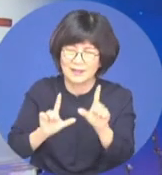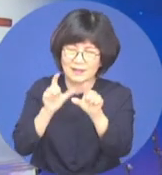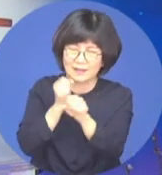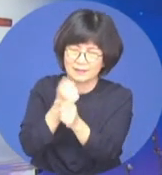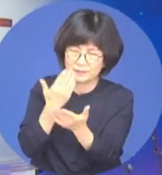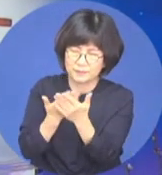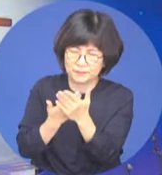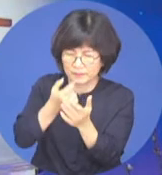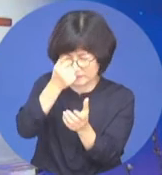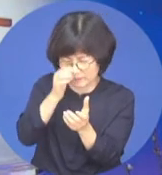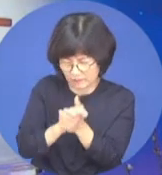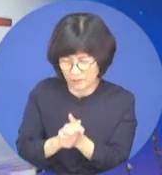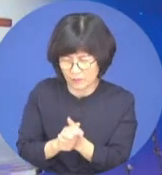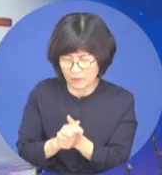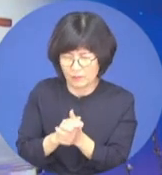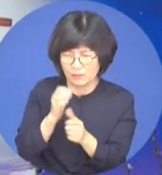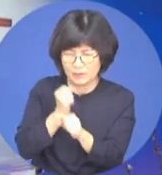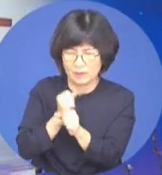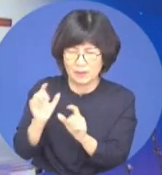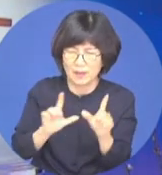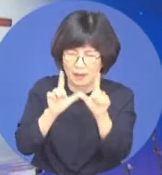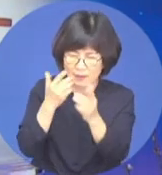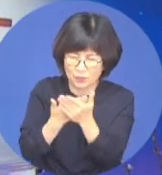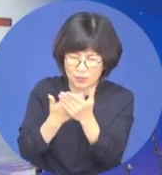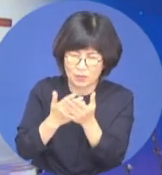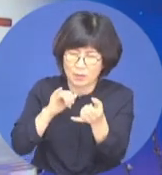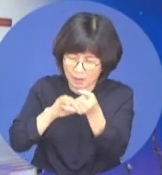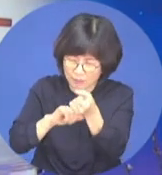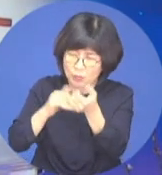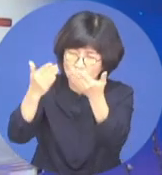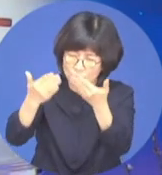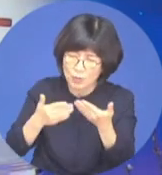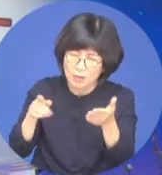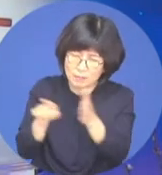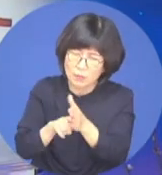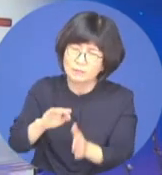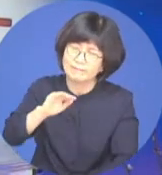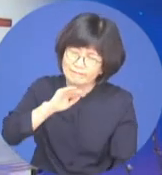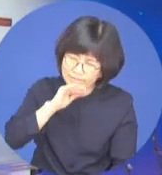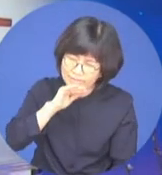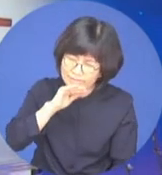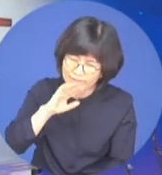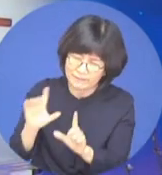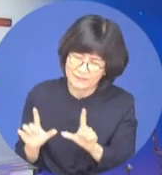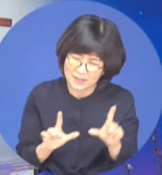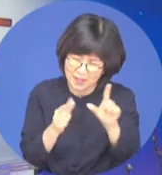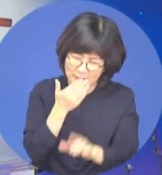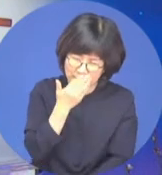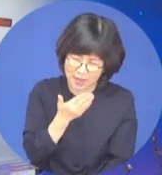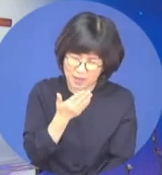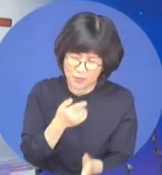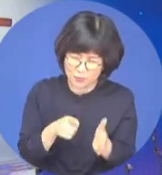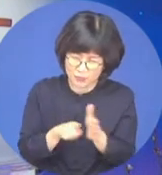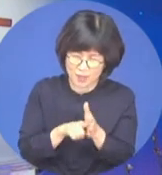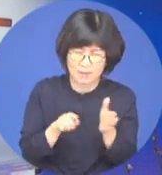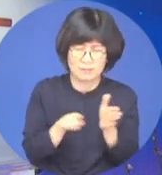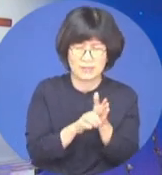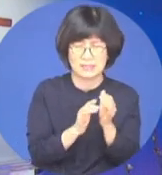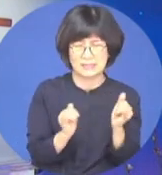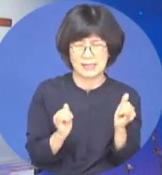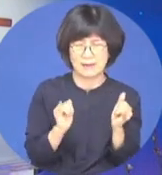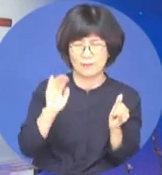기도하며 살게 해주시고 하나님이 약속하신 것을 주실 것을 믿고 기다리며 사는 하나님의 사람 믿음의 사람 되게